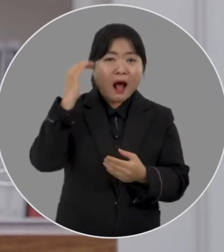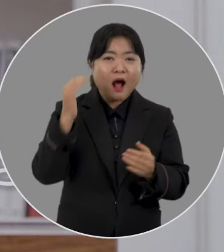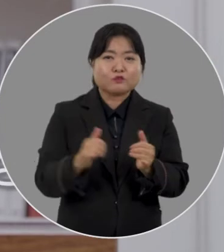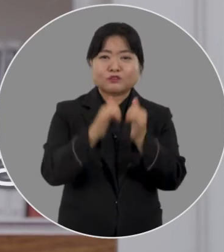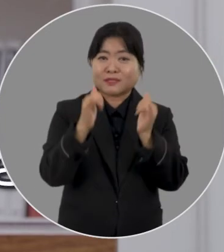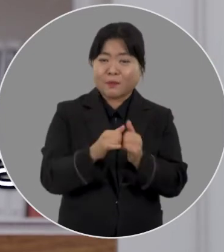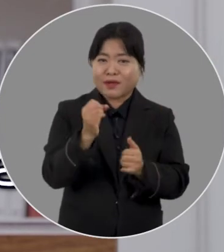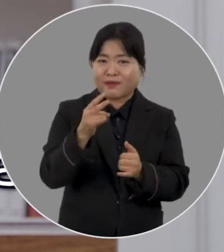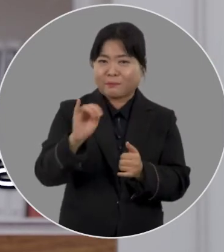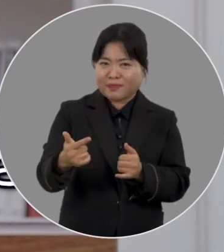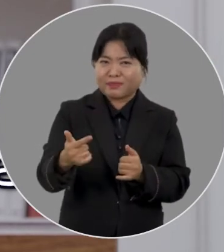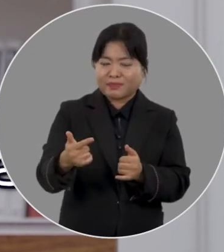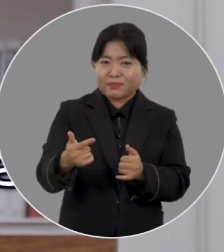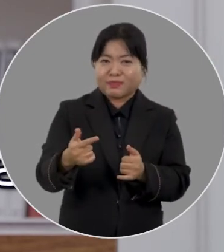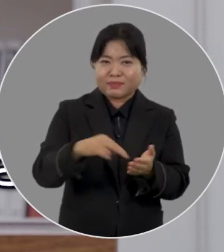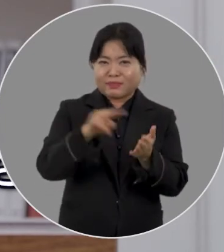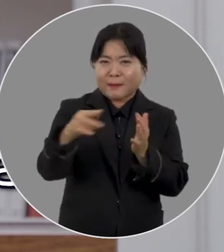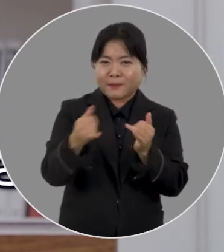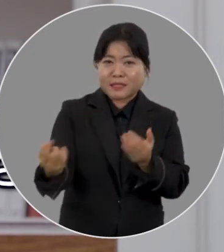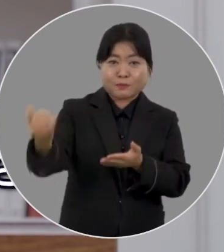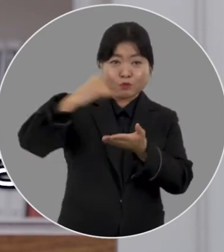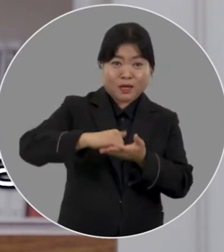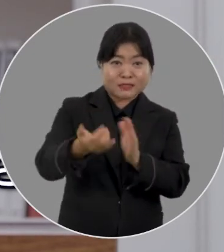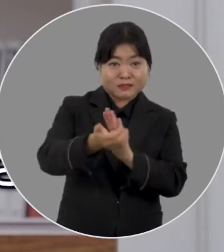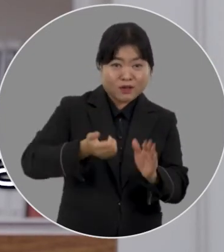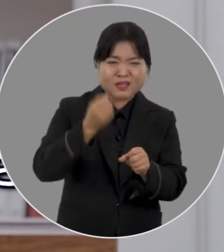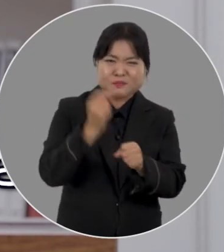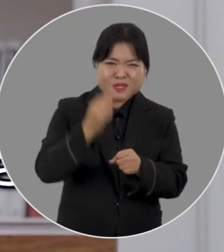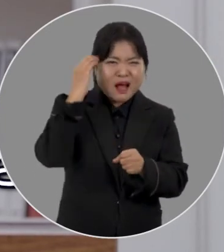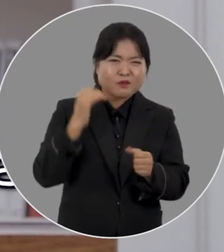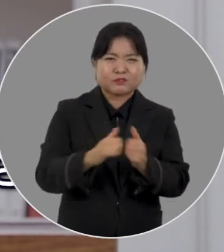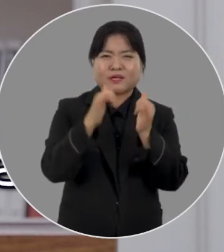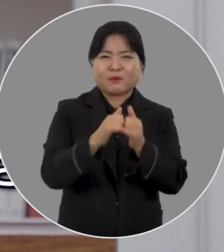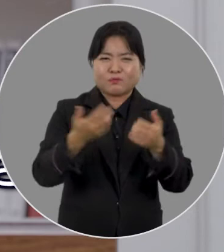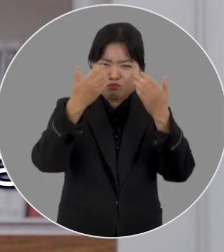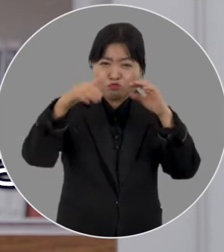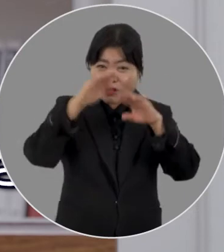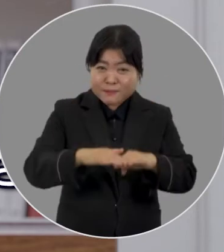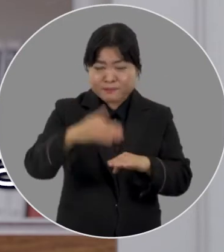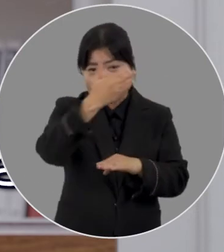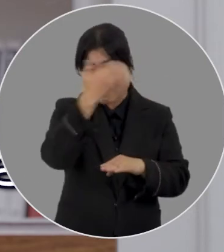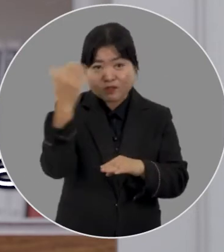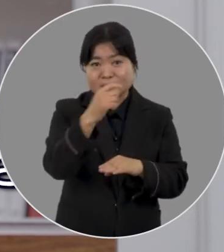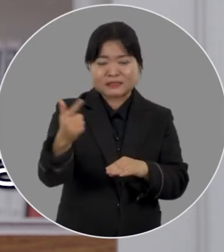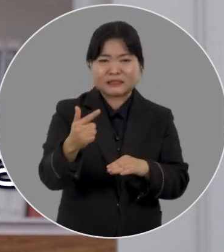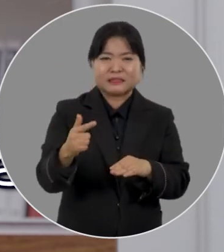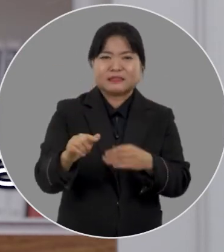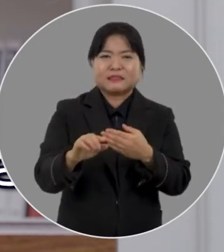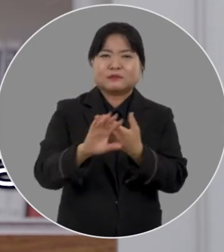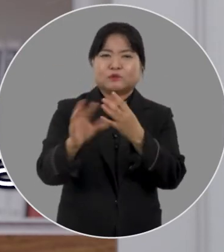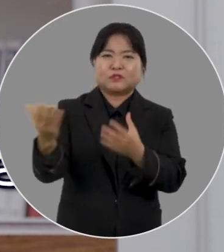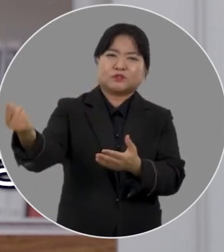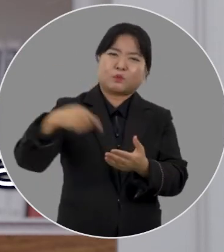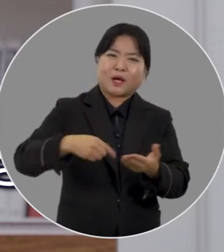사회에 예멘 난민이 입국하기 전에 네. 이미 한국 사회에는 무슬림 청년들이 이주 노동자로 굉장히 많이